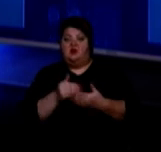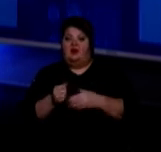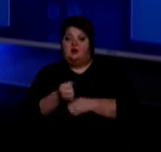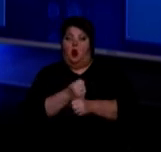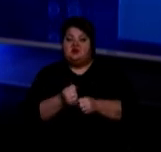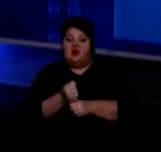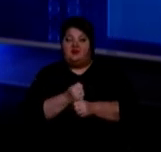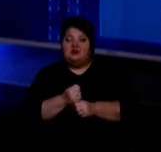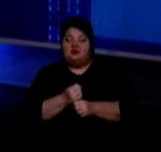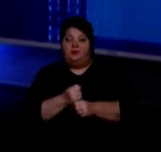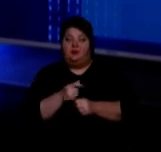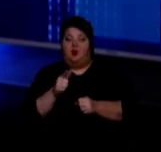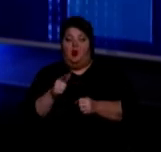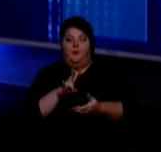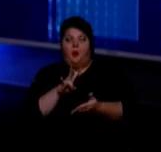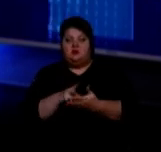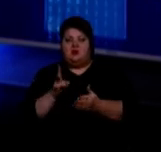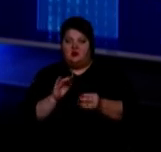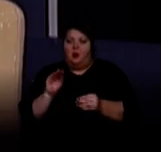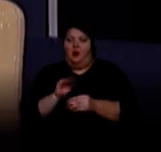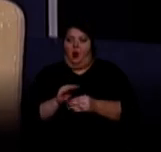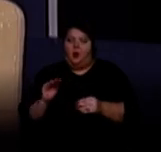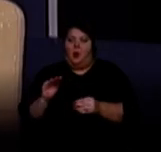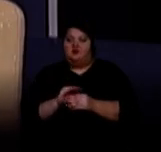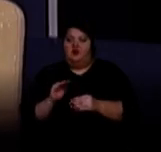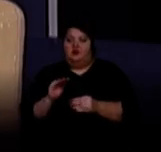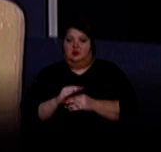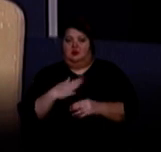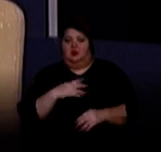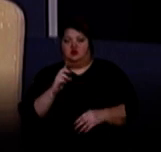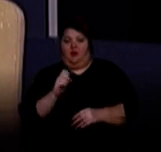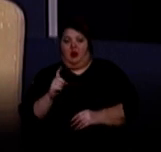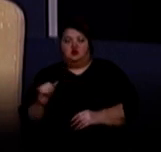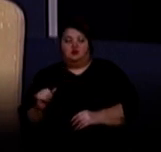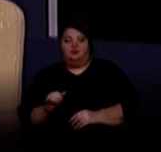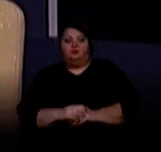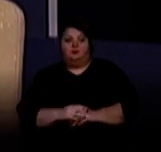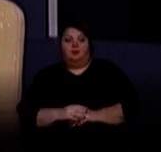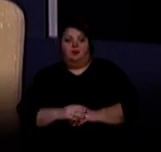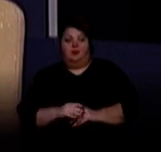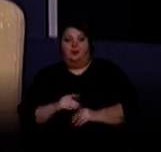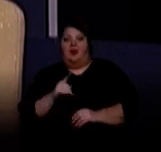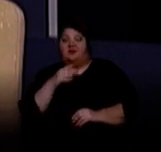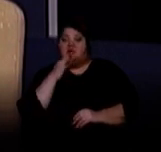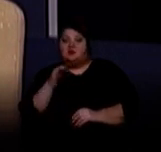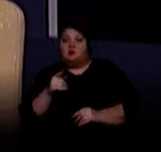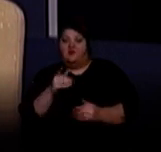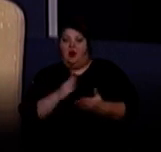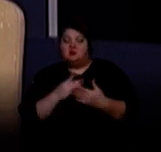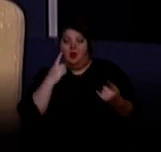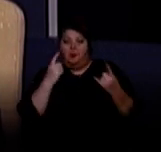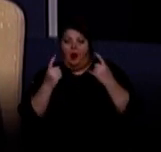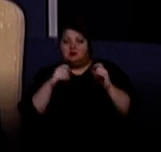то еритроцити постійно треба її поповнювати, базу. Ви сказали, у нас є база донорів у Полтавській області.